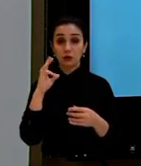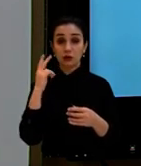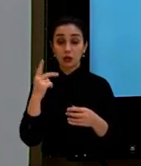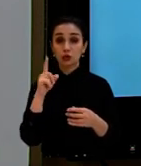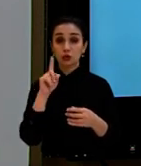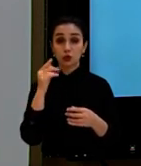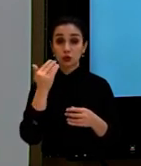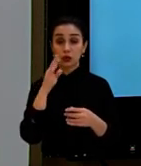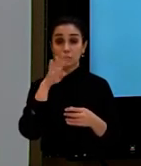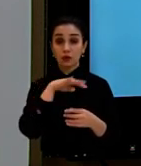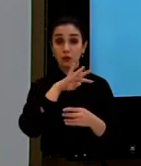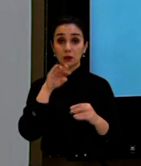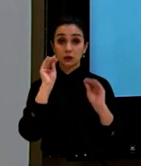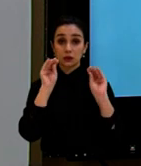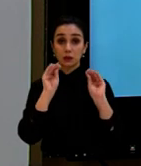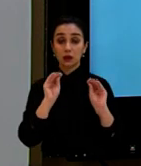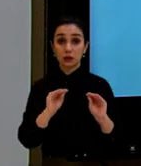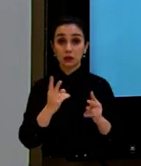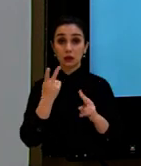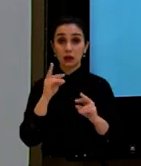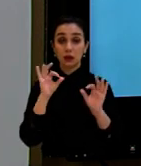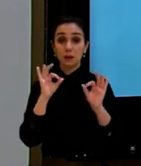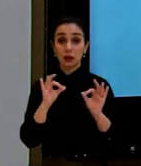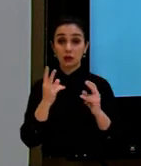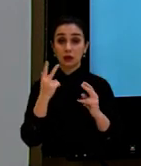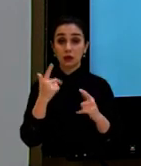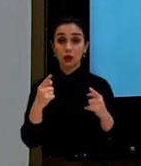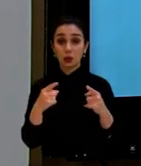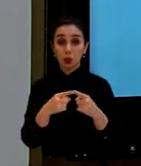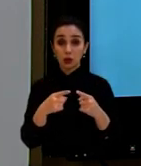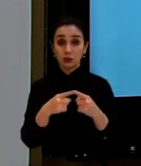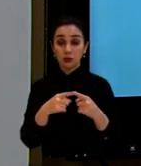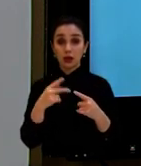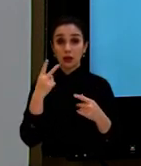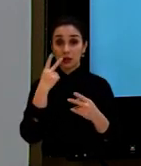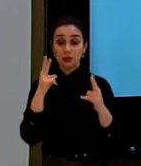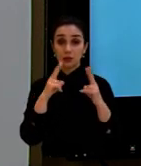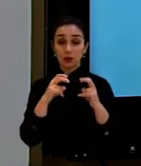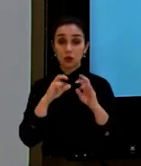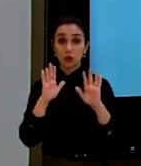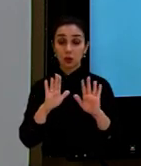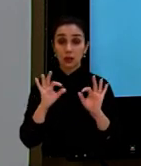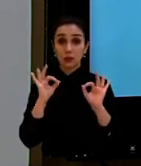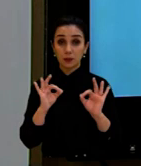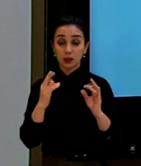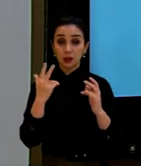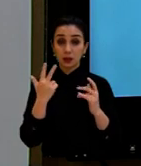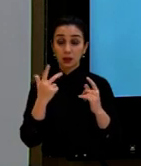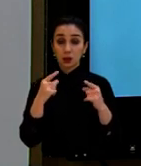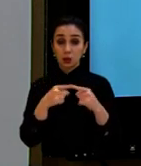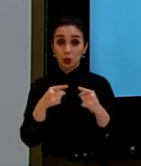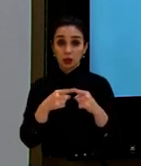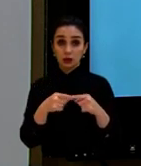есть вы табличку заполняете для правильного треугольника. Рассматриваем только правильный